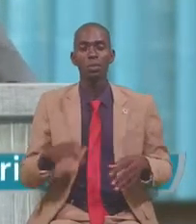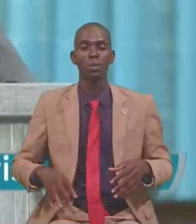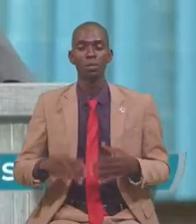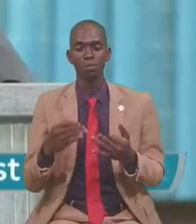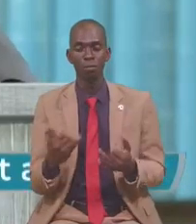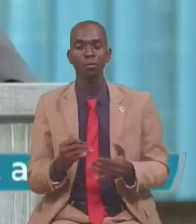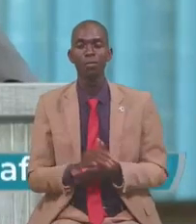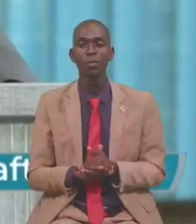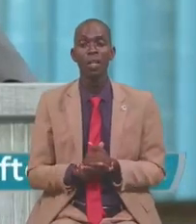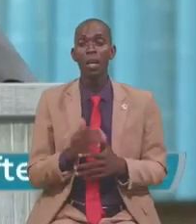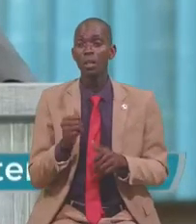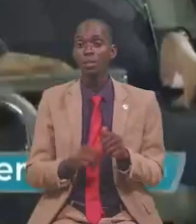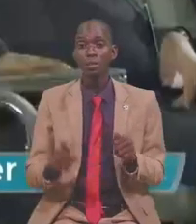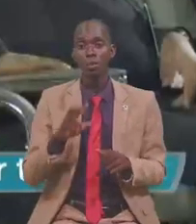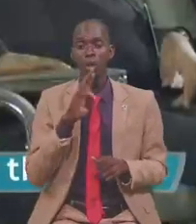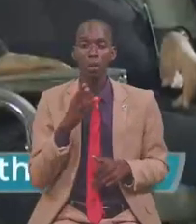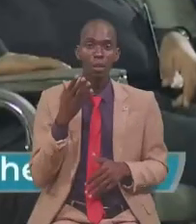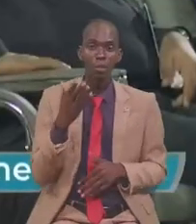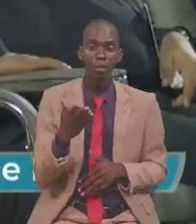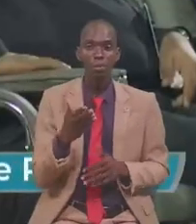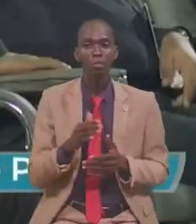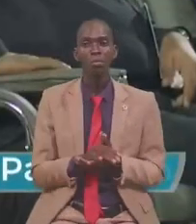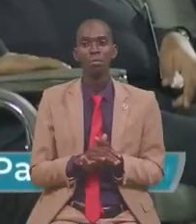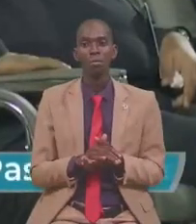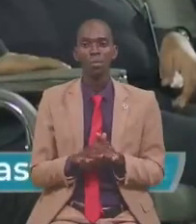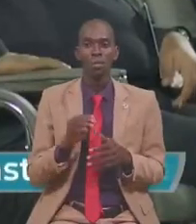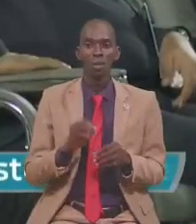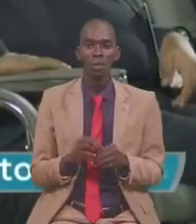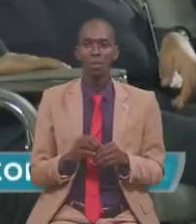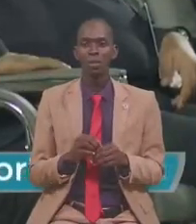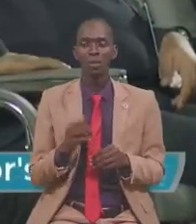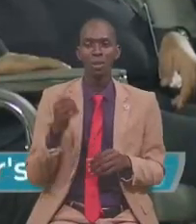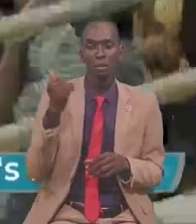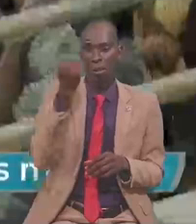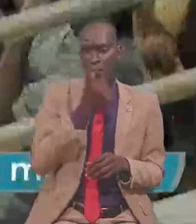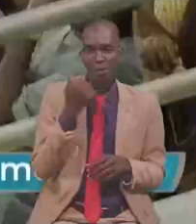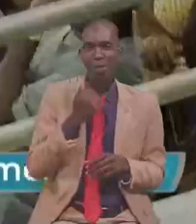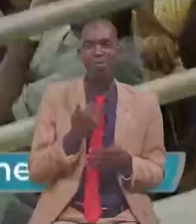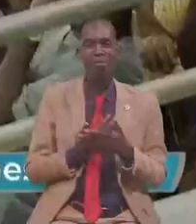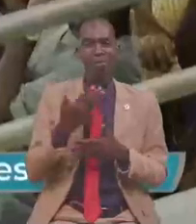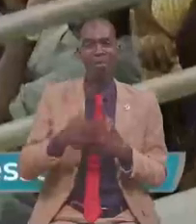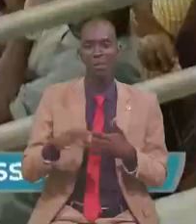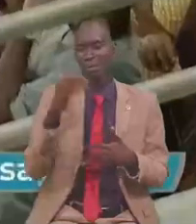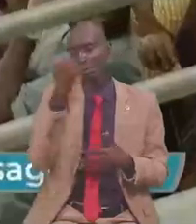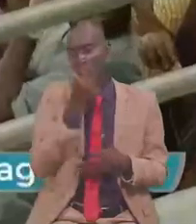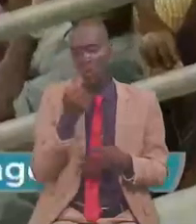Ne manquons pas, ne ratons aucune personne. Prenons tout le monde en